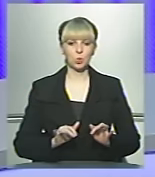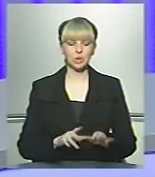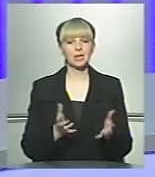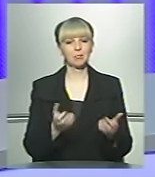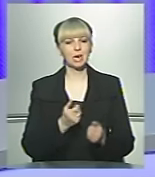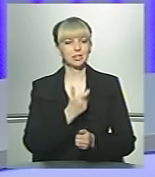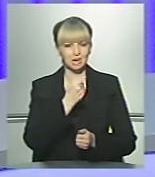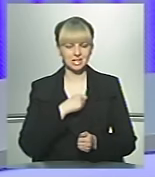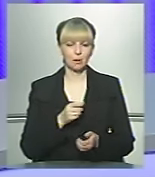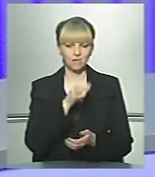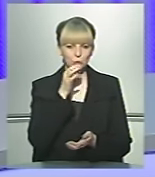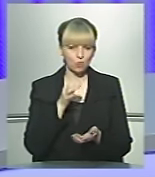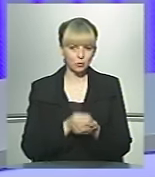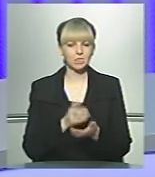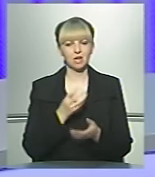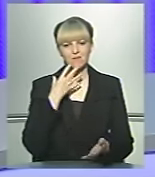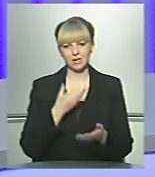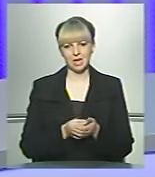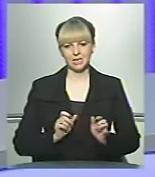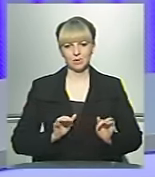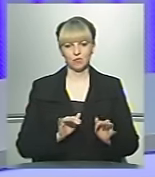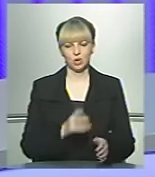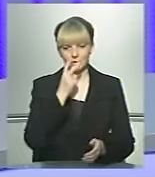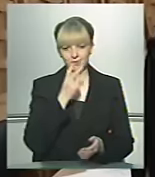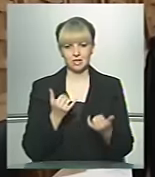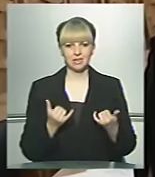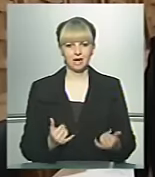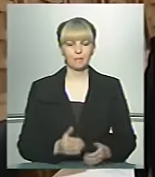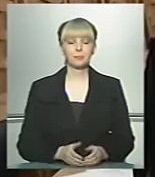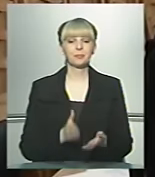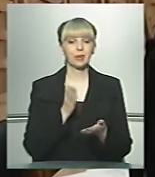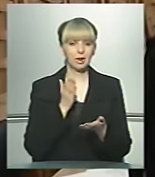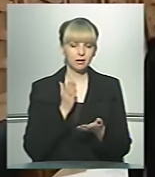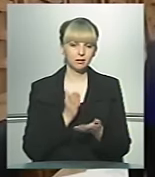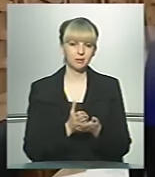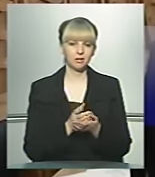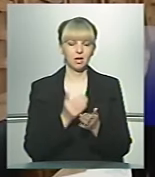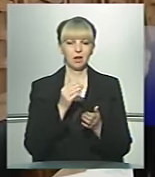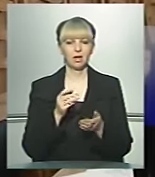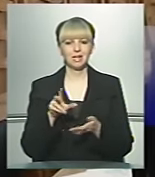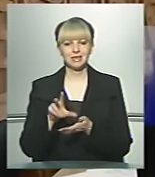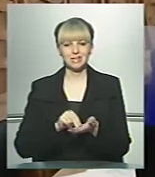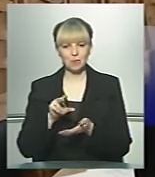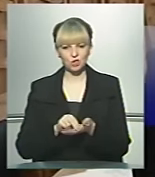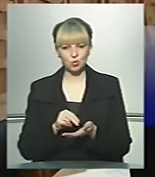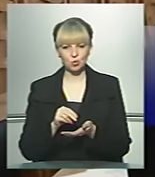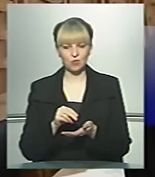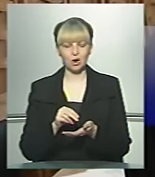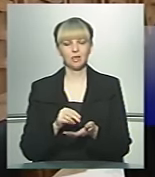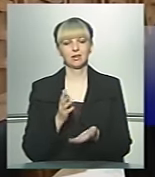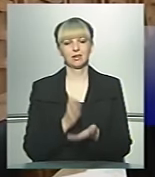та брати на себе відповідальність за власні вчинки? Дивіться зараз. Є списування наявне у нас,